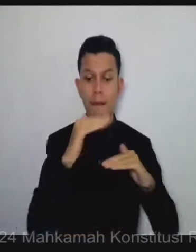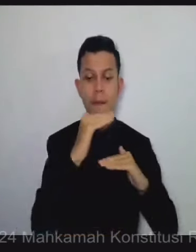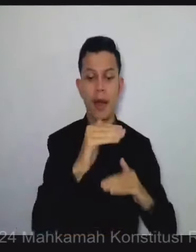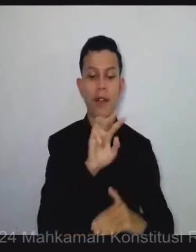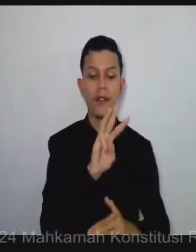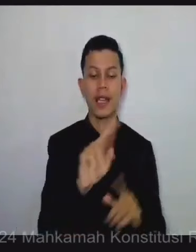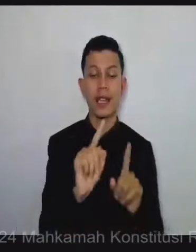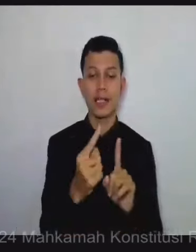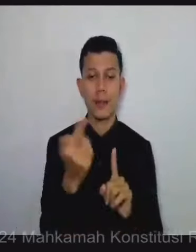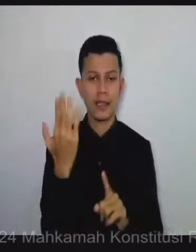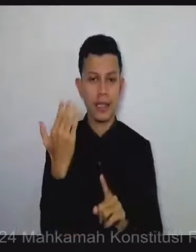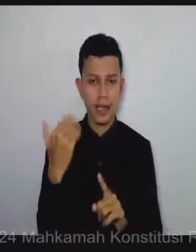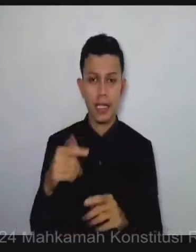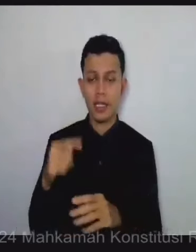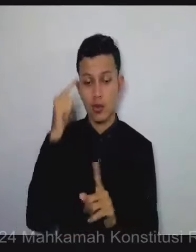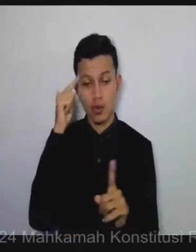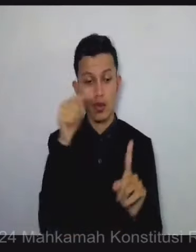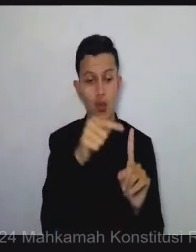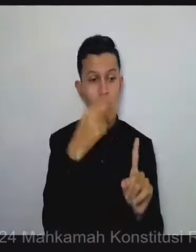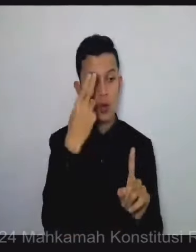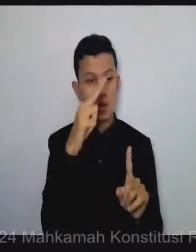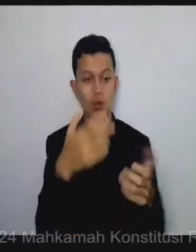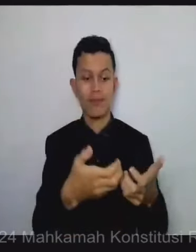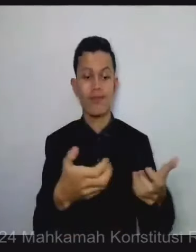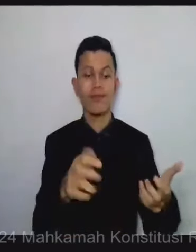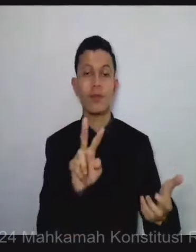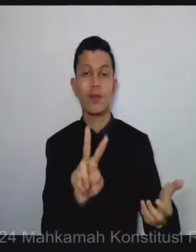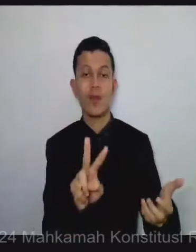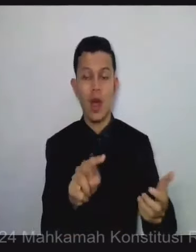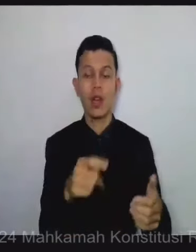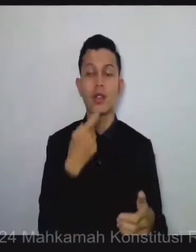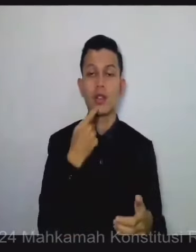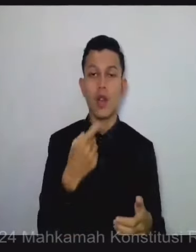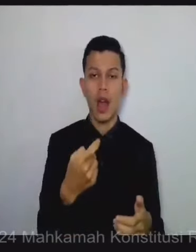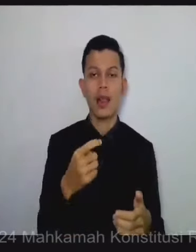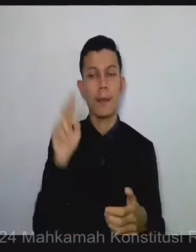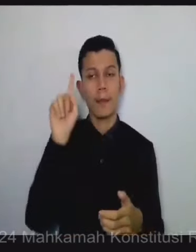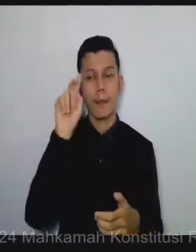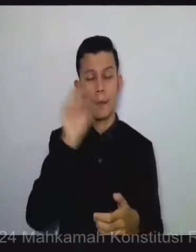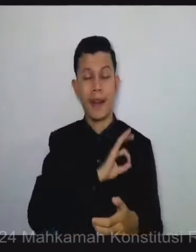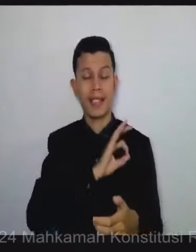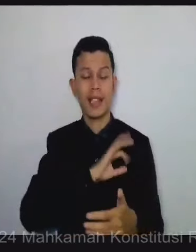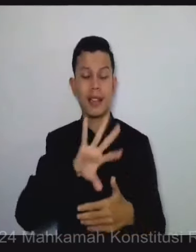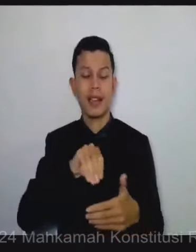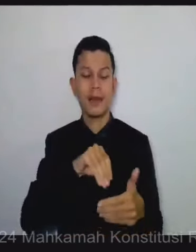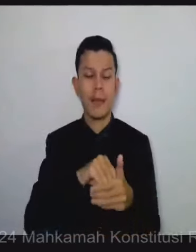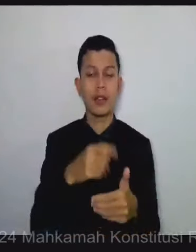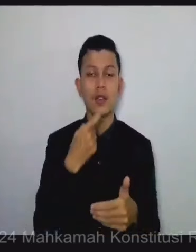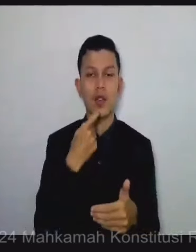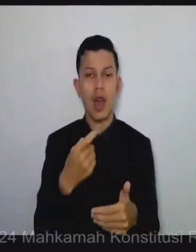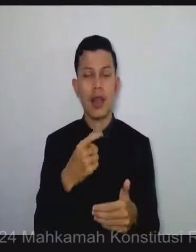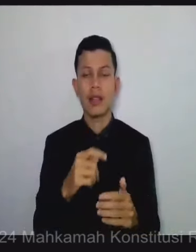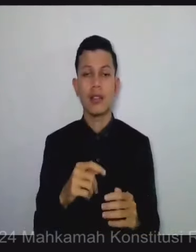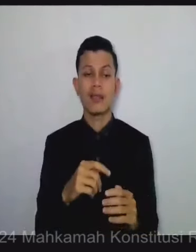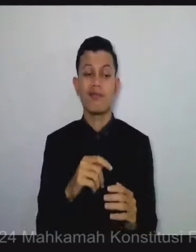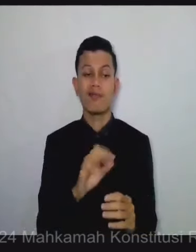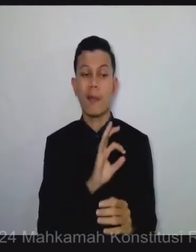atas meskipun ditujukan kepada subjek yang berbeda yaitu berkenaan dengan dugaan intervensi presiden terhadap perubahan syarat Pasangan calon dan dugaan